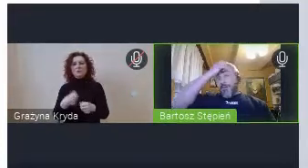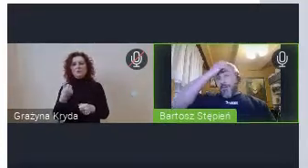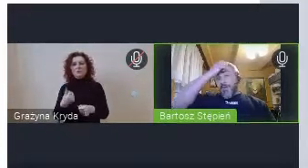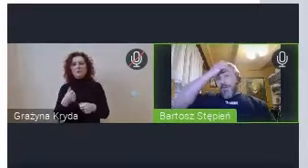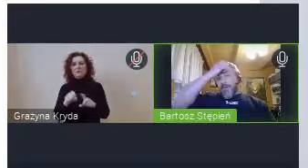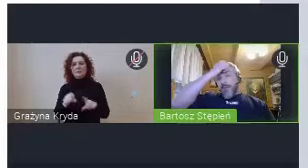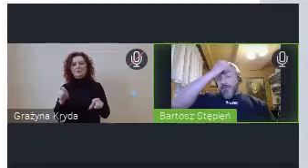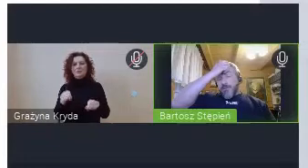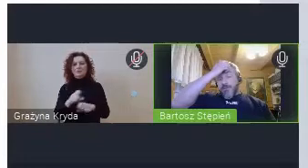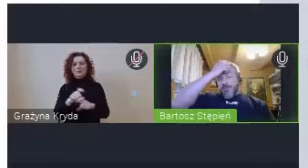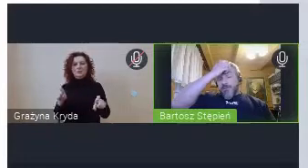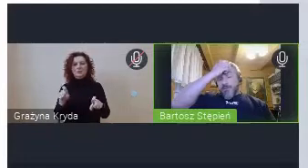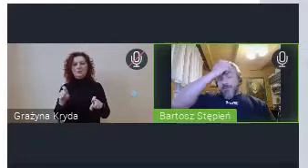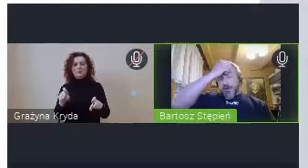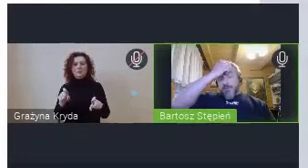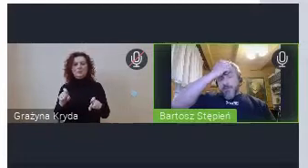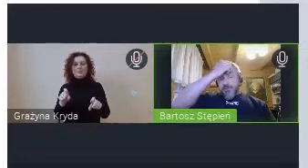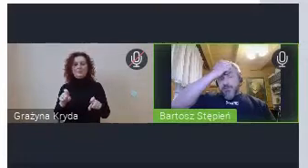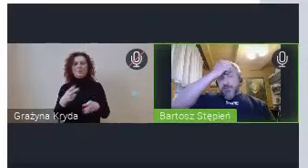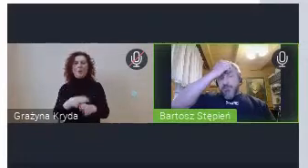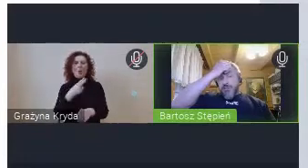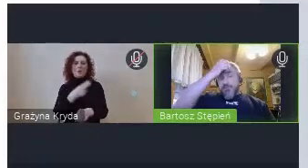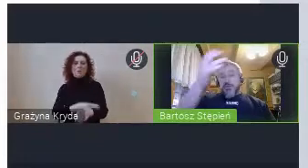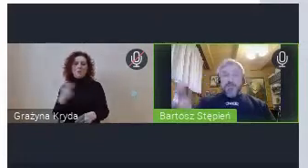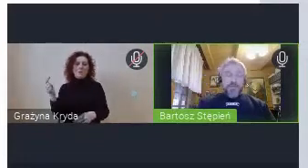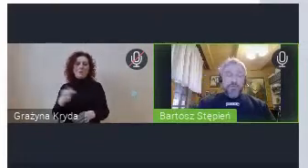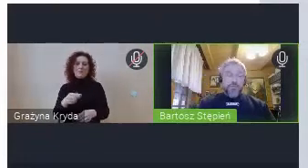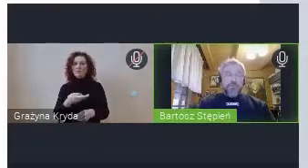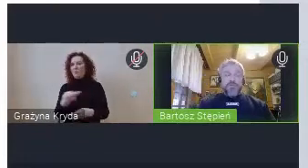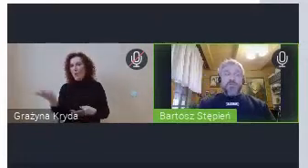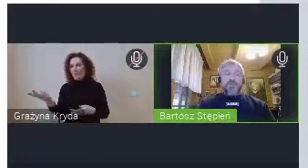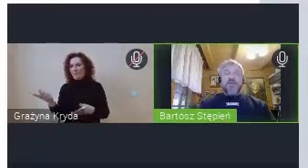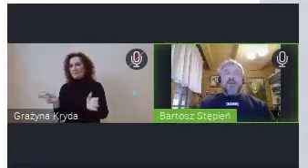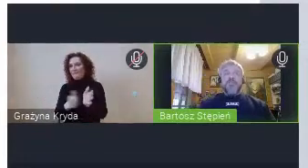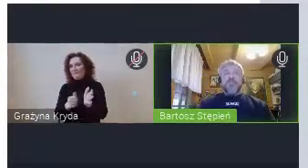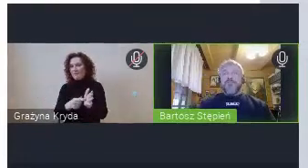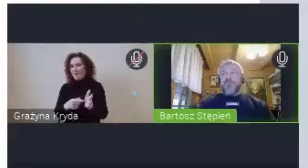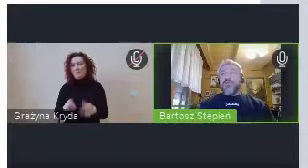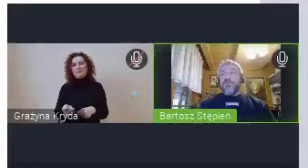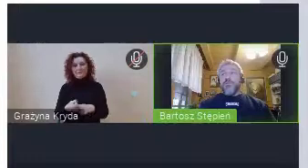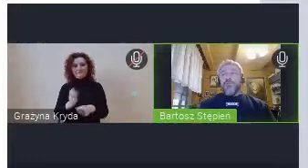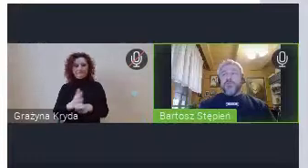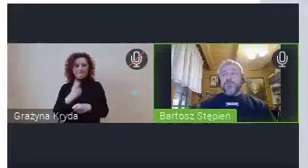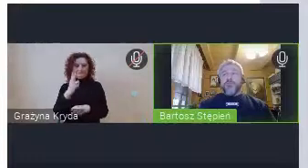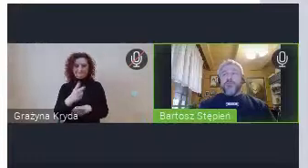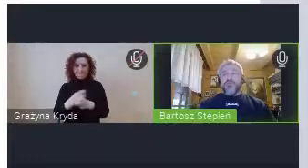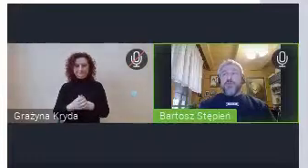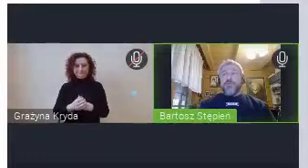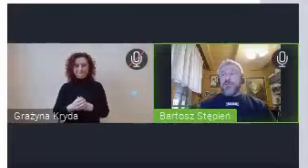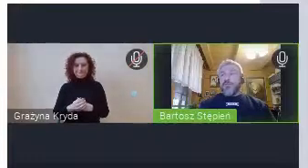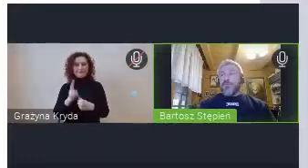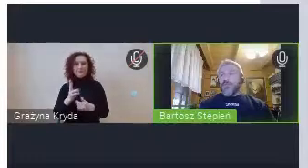zadań urzędy muszą od was wymagać dostępności myślę że ci z was którzy już podpisywali w tym roku umowy